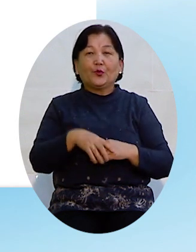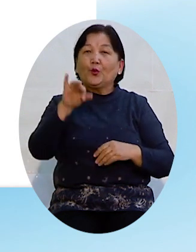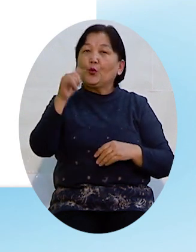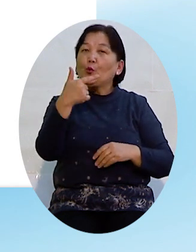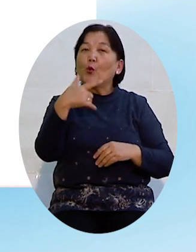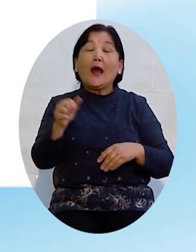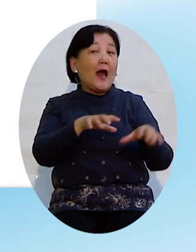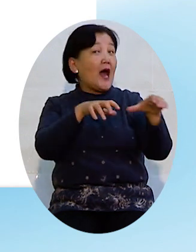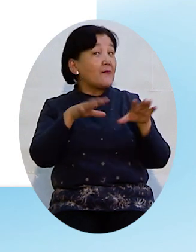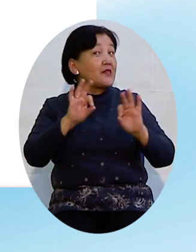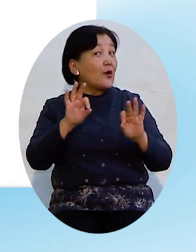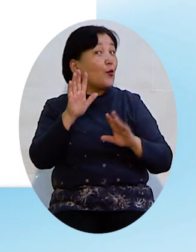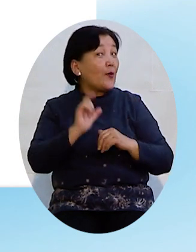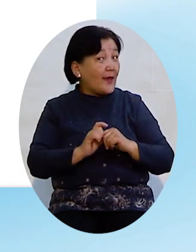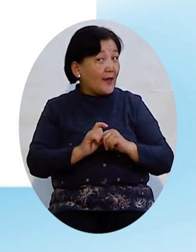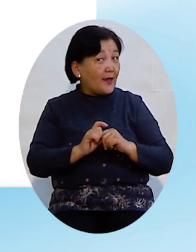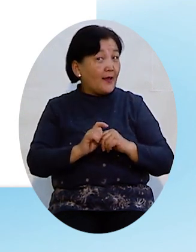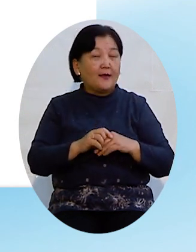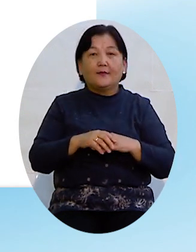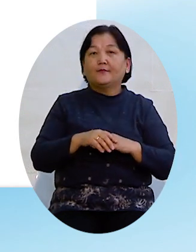юугаа харамлааг үе?